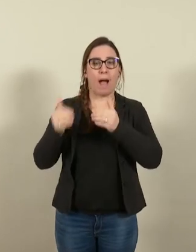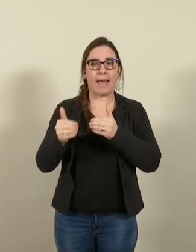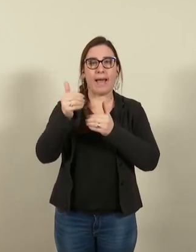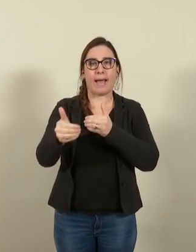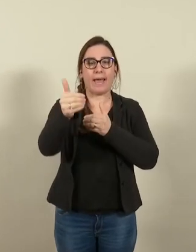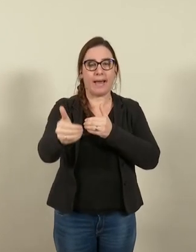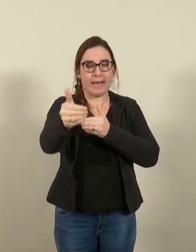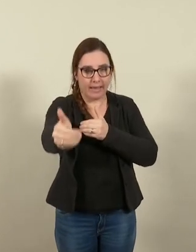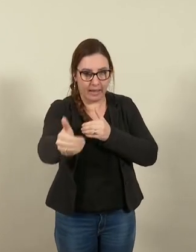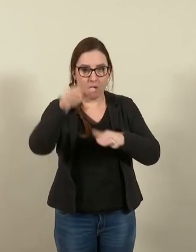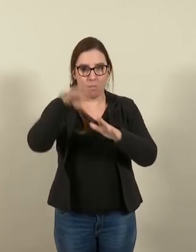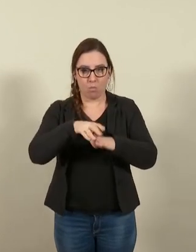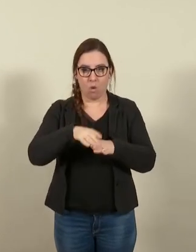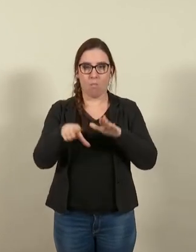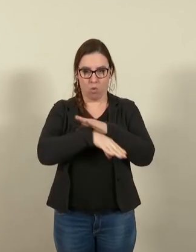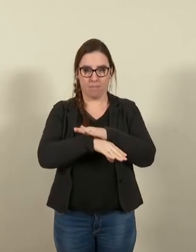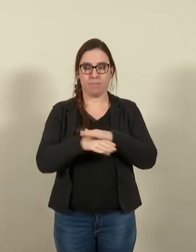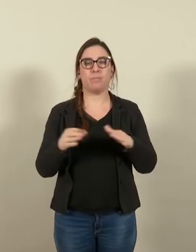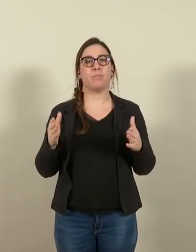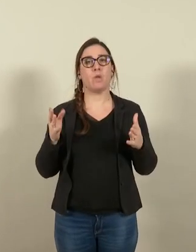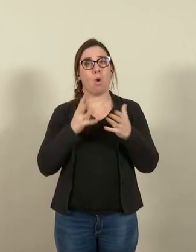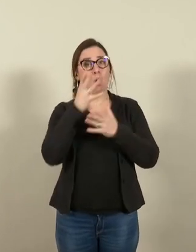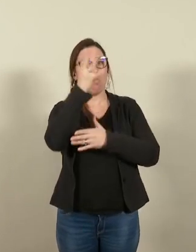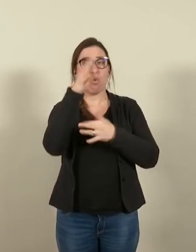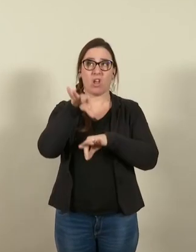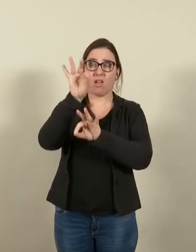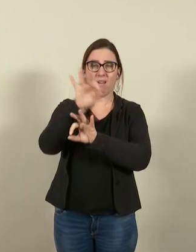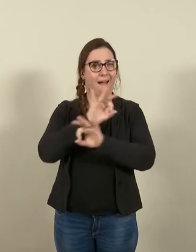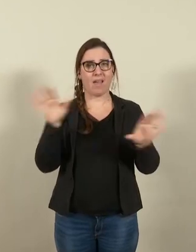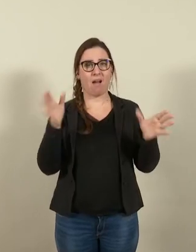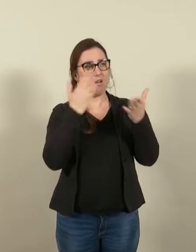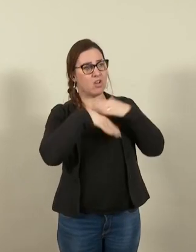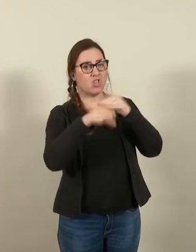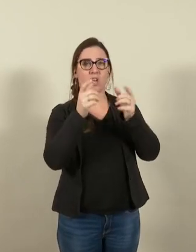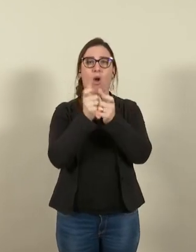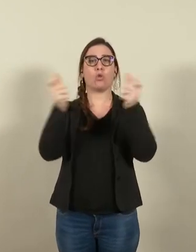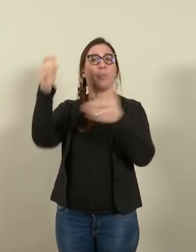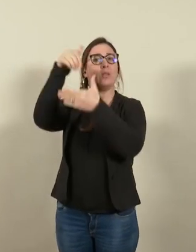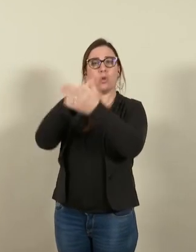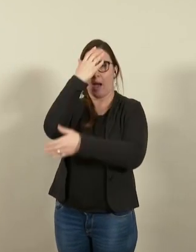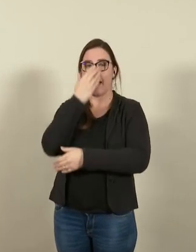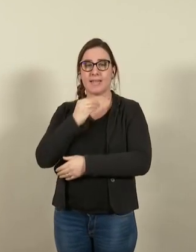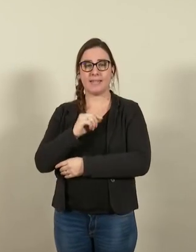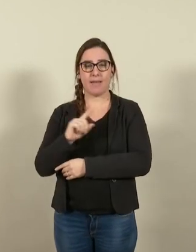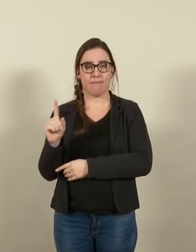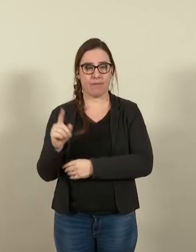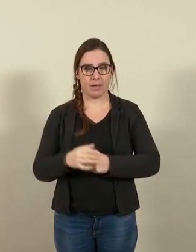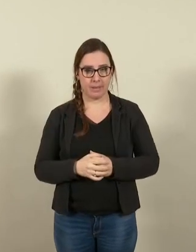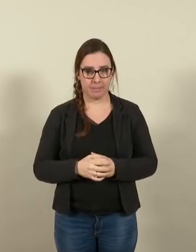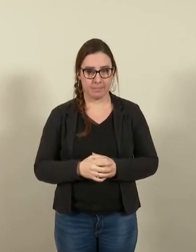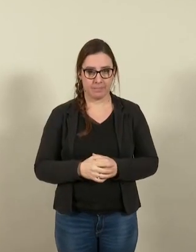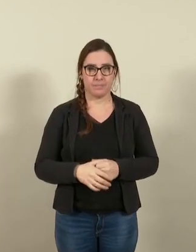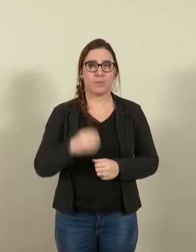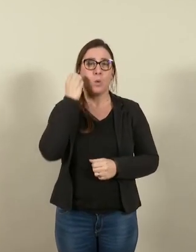destination aucun projet de la sorte n'a d'ailleurs été soumis dans les instances de l'entreprise la suppression de TGV